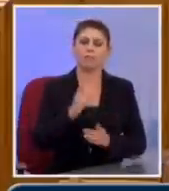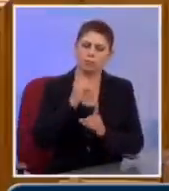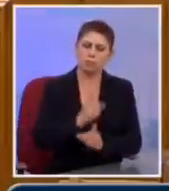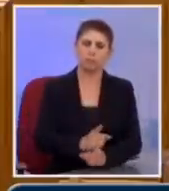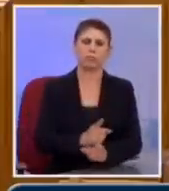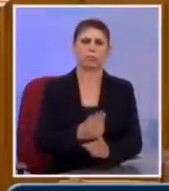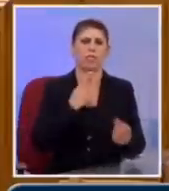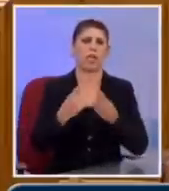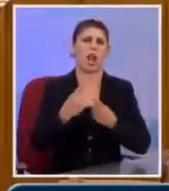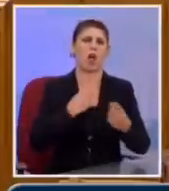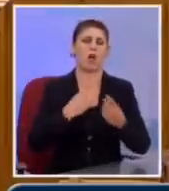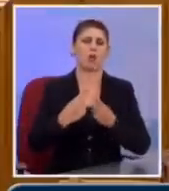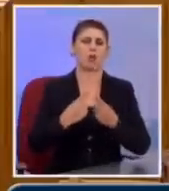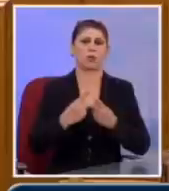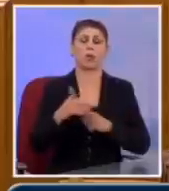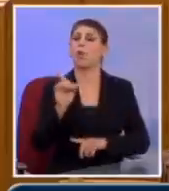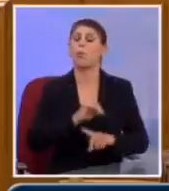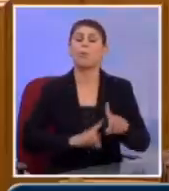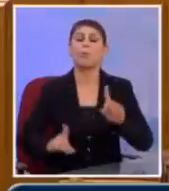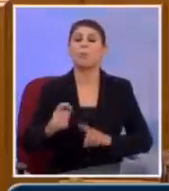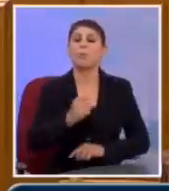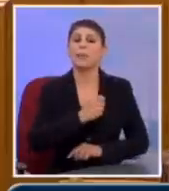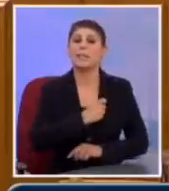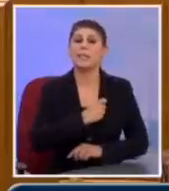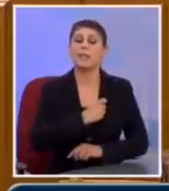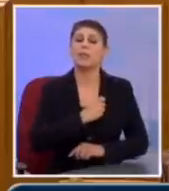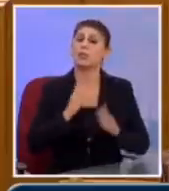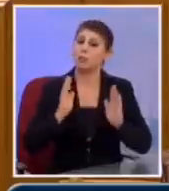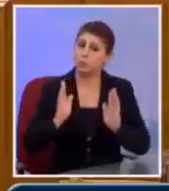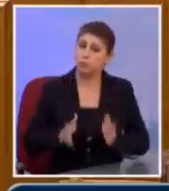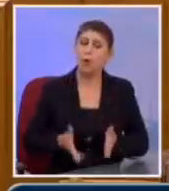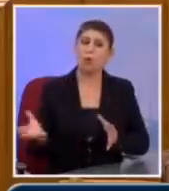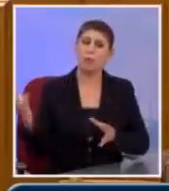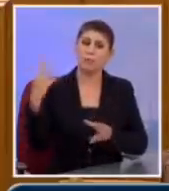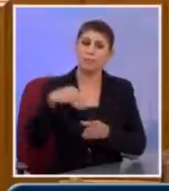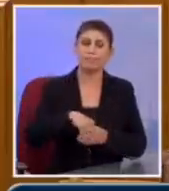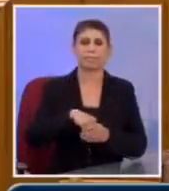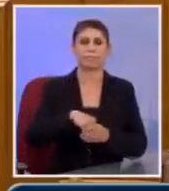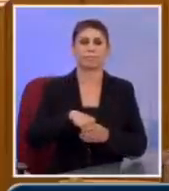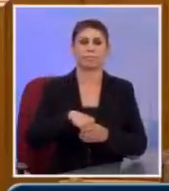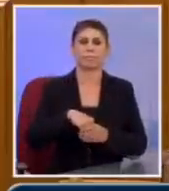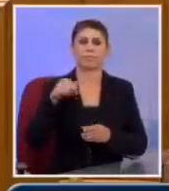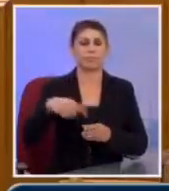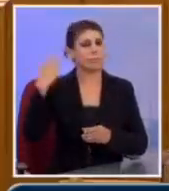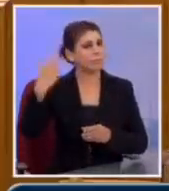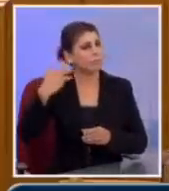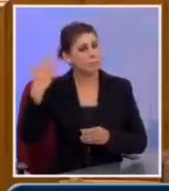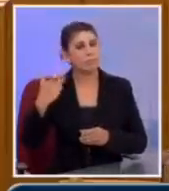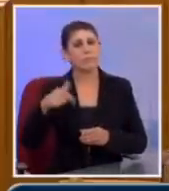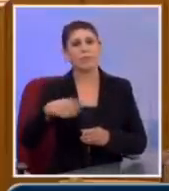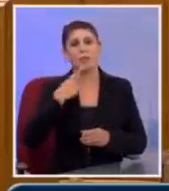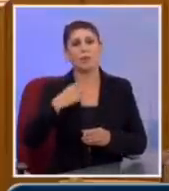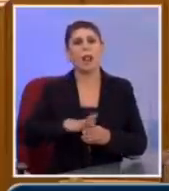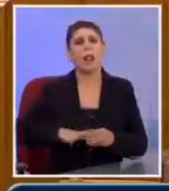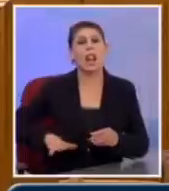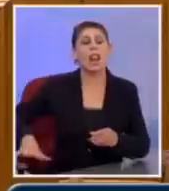ο διάλογος, ποιους θεωρούμε ότι μπορούμε να περιλάβουμε μέσα στην έννοια του λαού